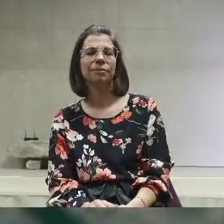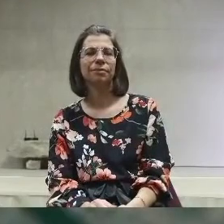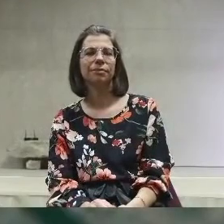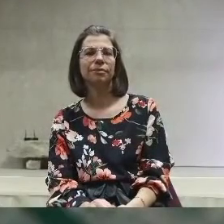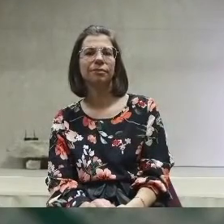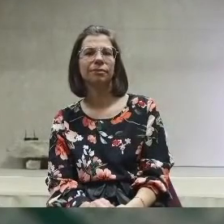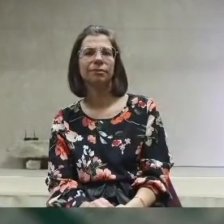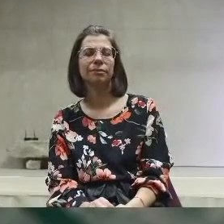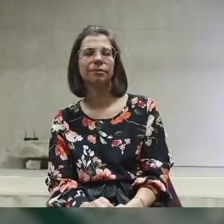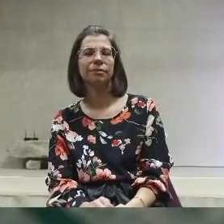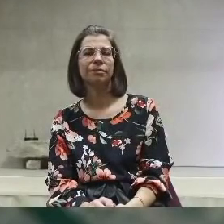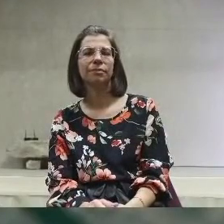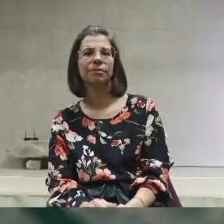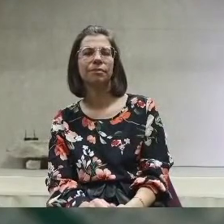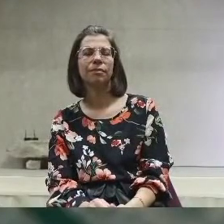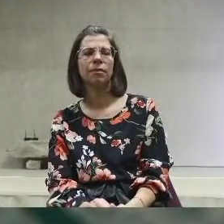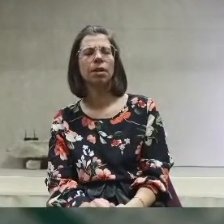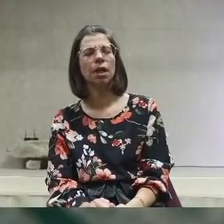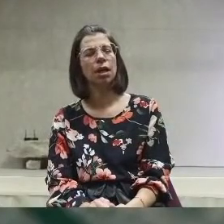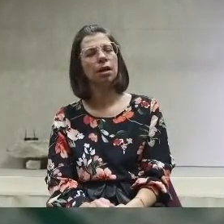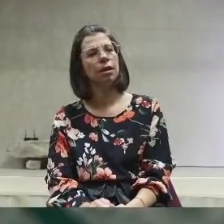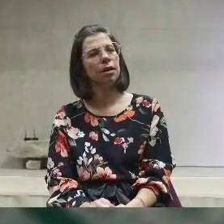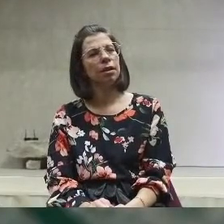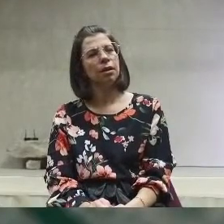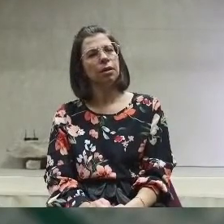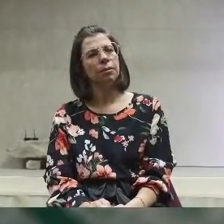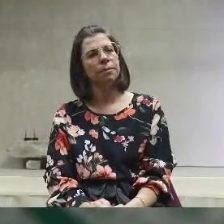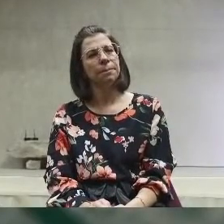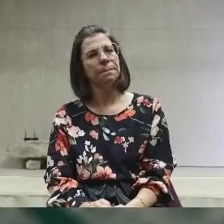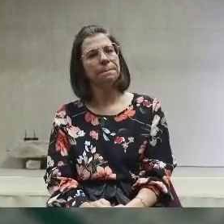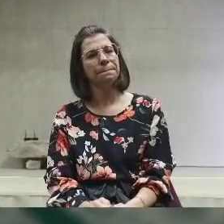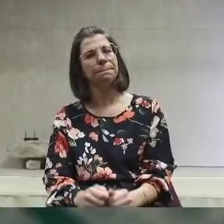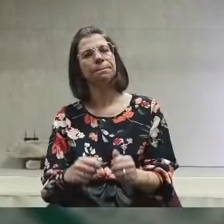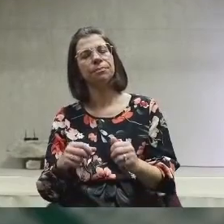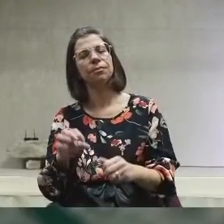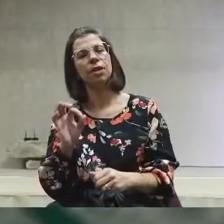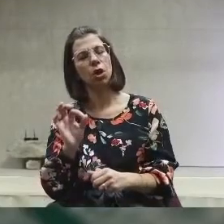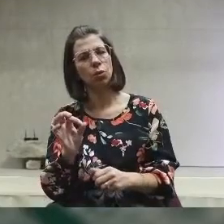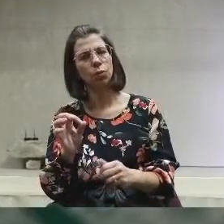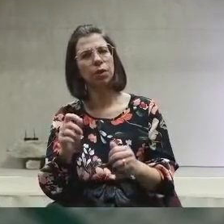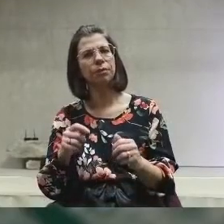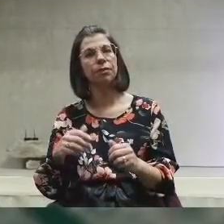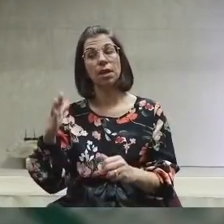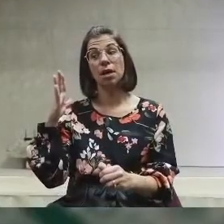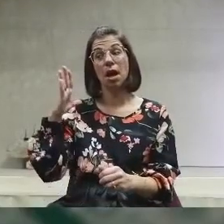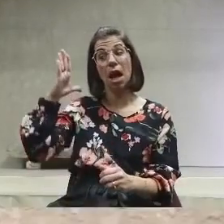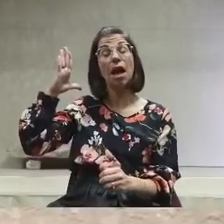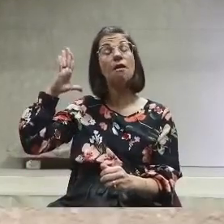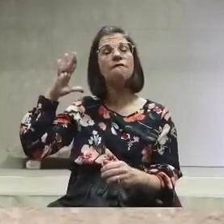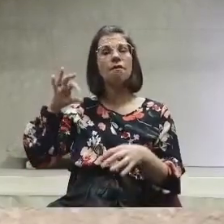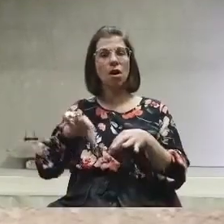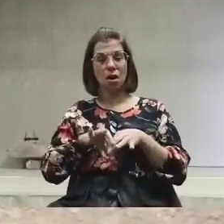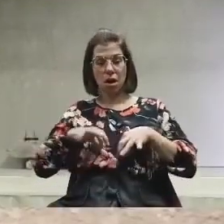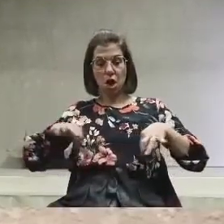Christ. » Dans le jardin d'Éden, l'homme était placé devant la bénédiction et la malédiction. La